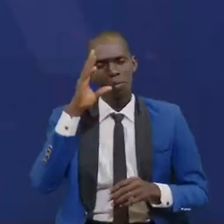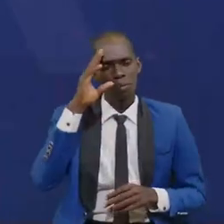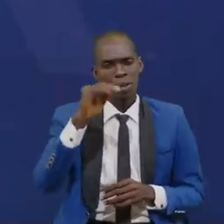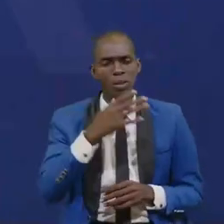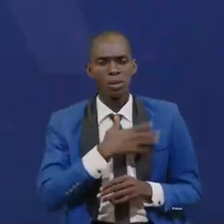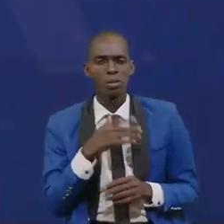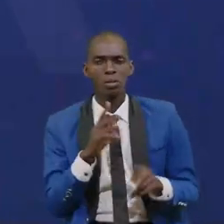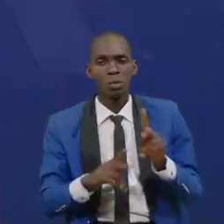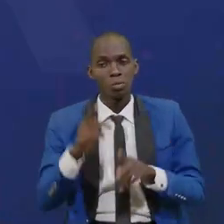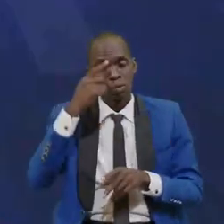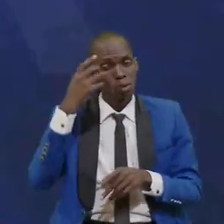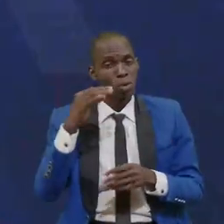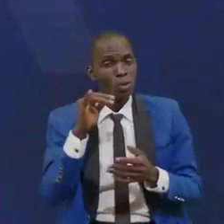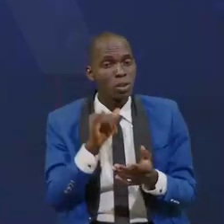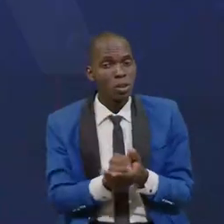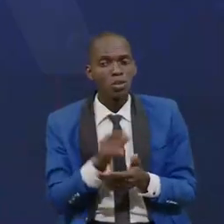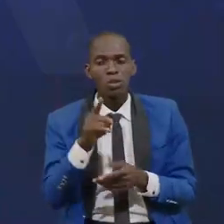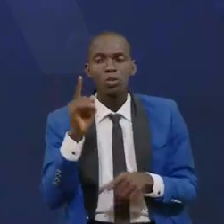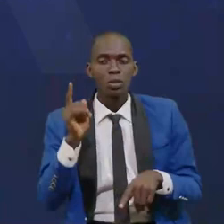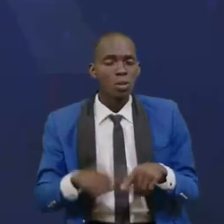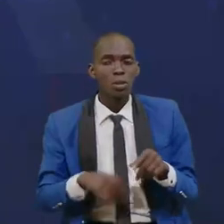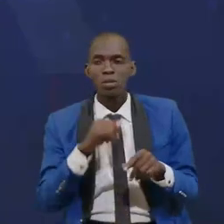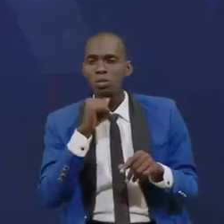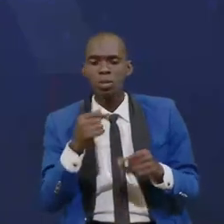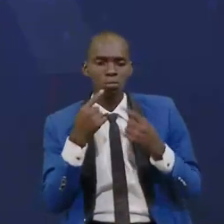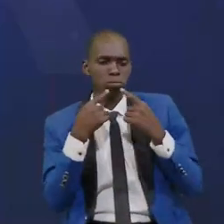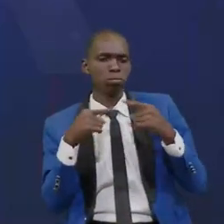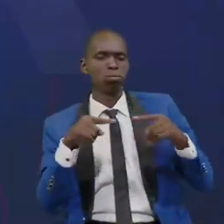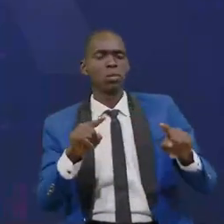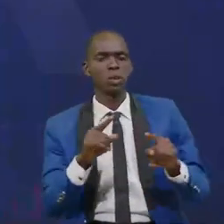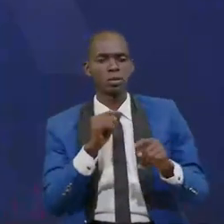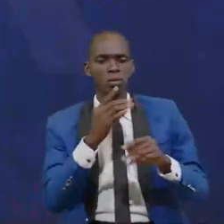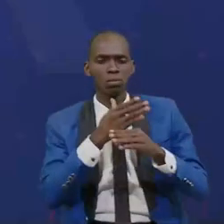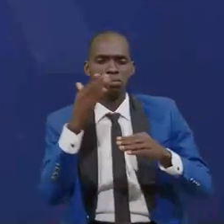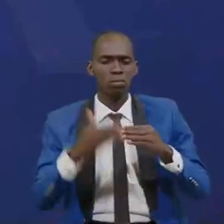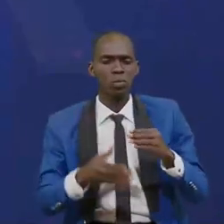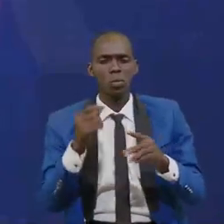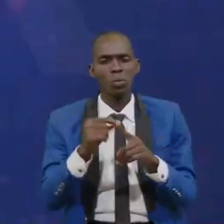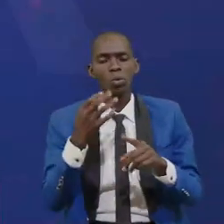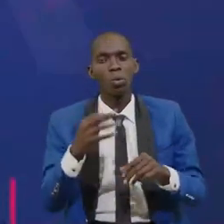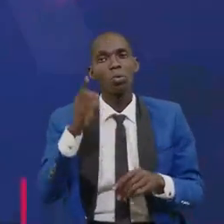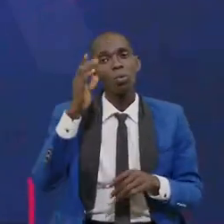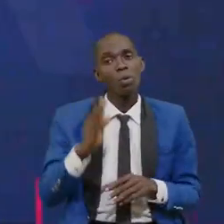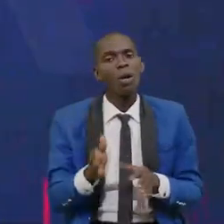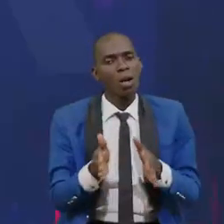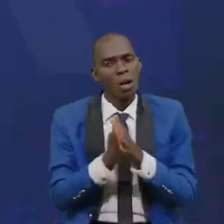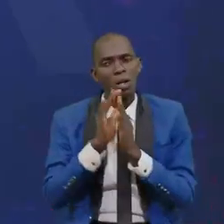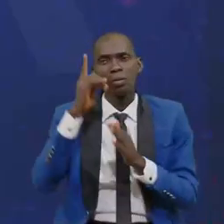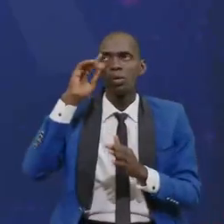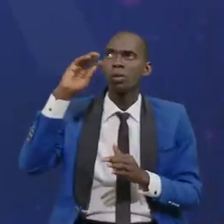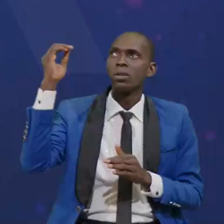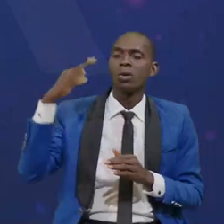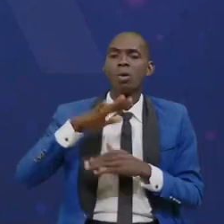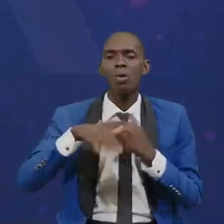leur mine renfrognée, pour cela, tu n'arrives pas à déclarer la totalité de la parole de Dieu. Réclame la